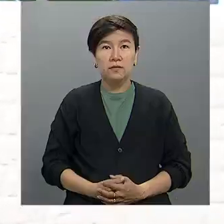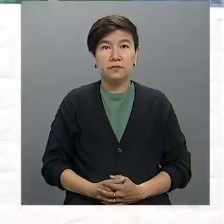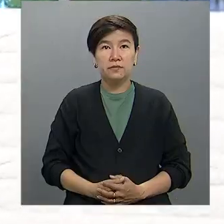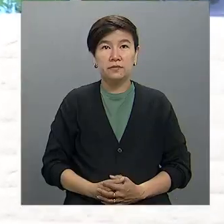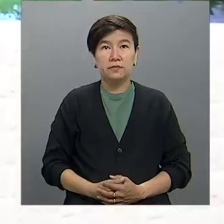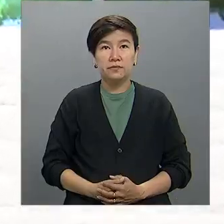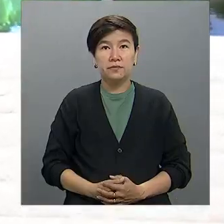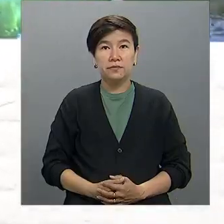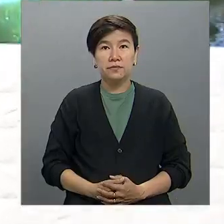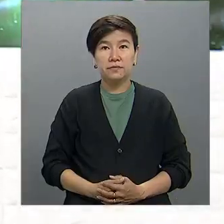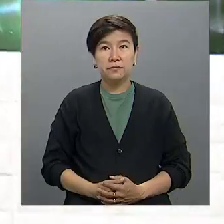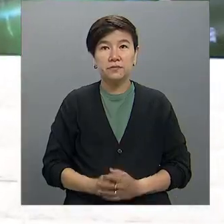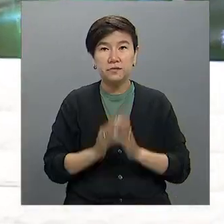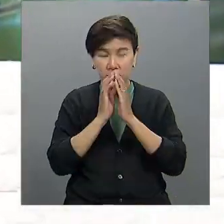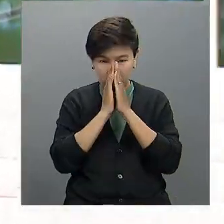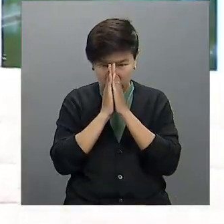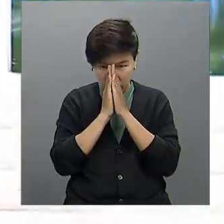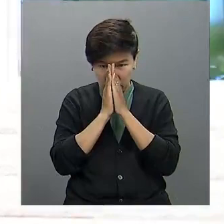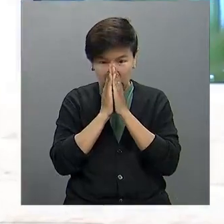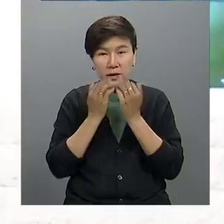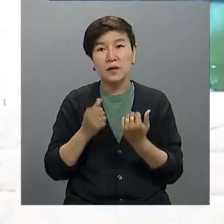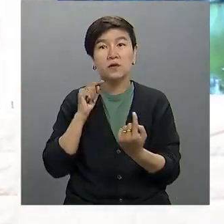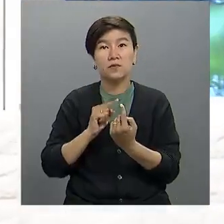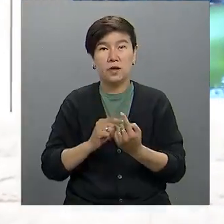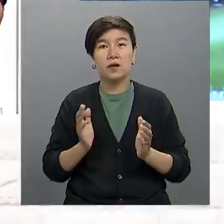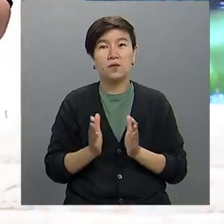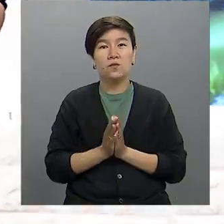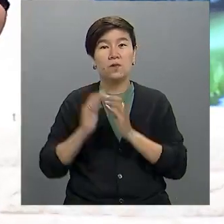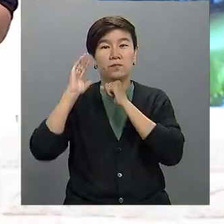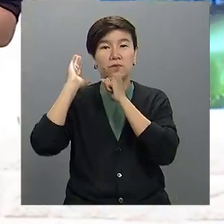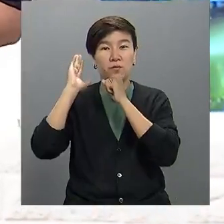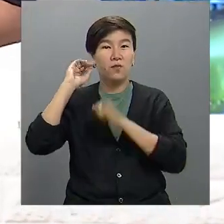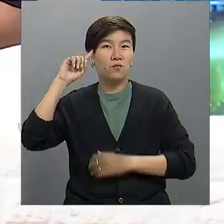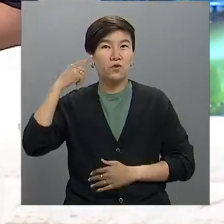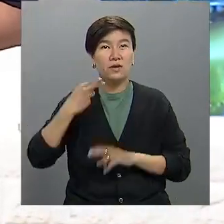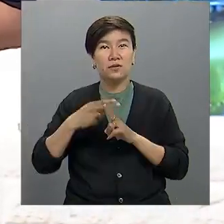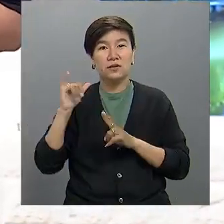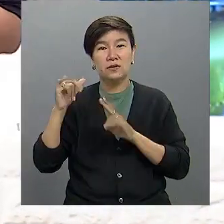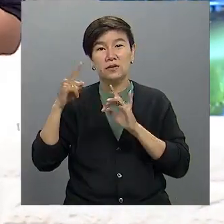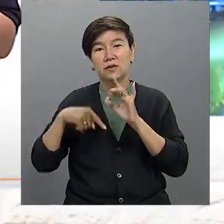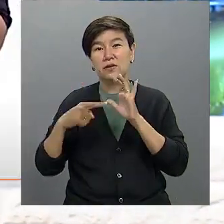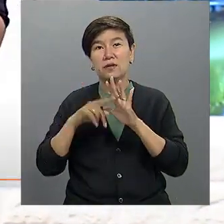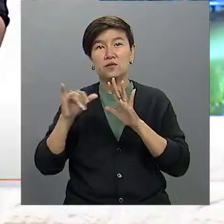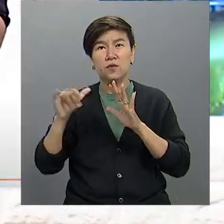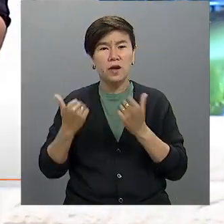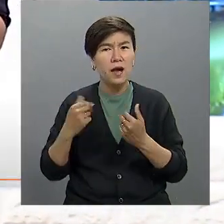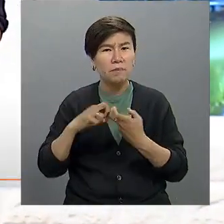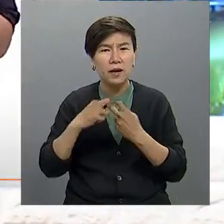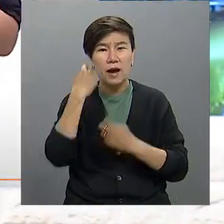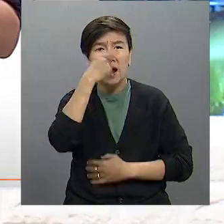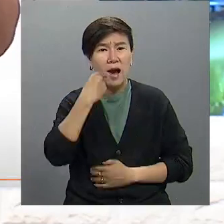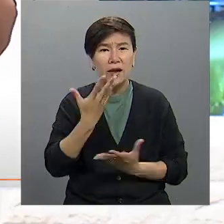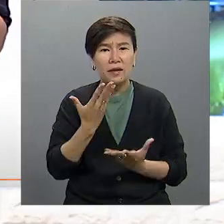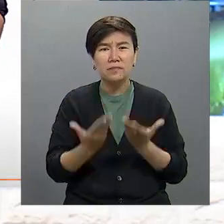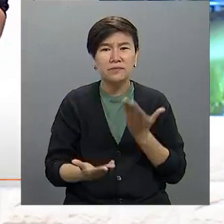สวัสดีค่ะร้องทุกข์ลงป้ายนี้มาแล้วนะคะอยู่กับยุ้ยปิยะฉัตรกับรุณานนท์ค่ะใครมีปัญหาเดือดเนื้อร้อนใจนะคะไฟไหม้ติ